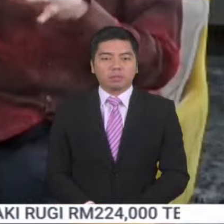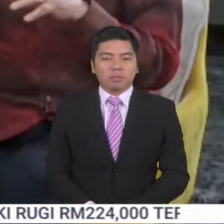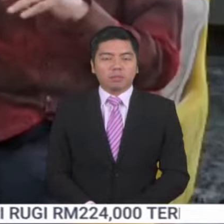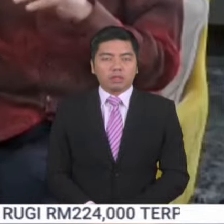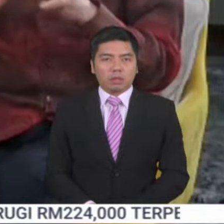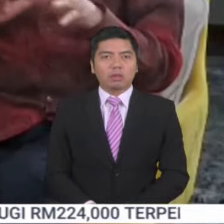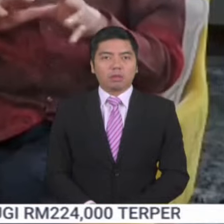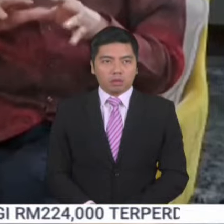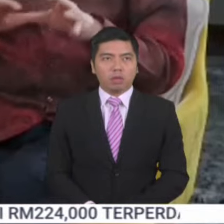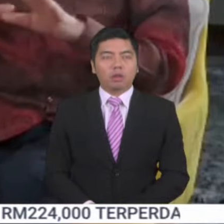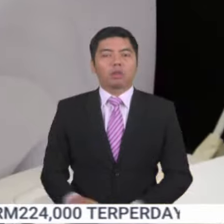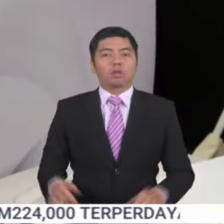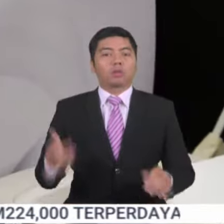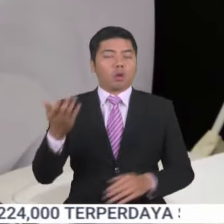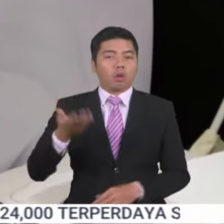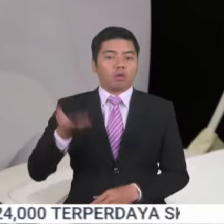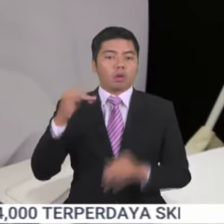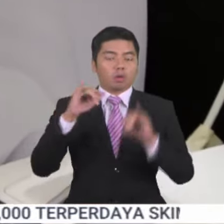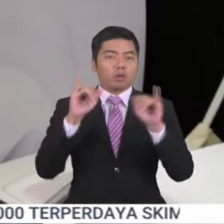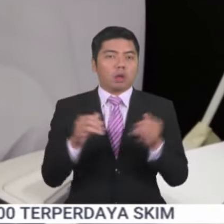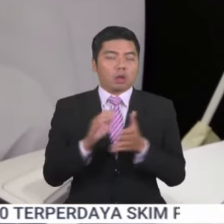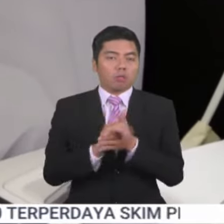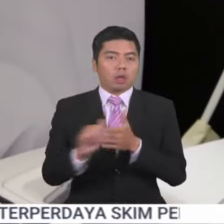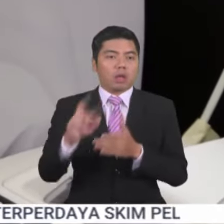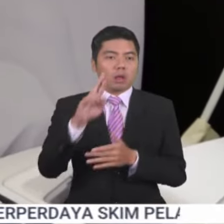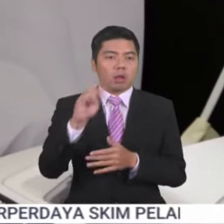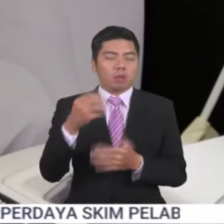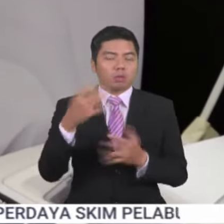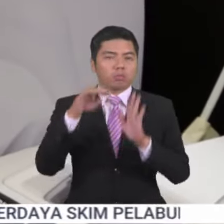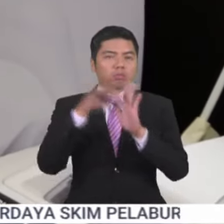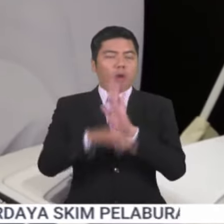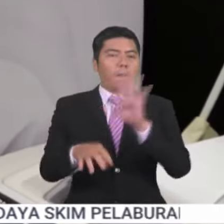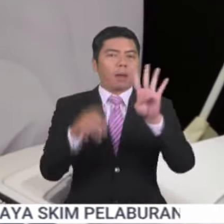Pada asas Jumaat kepada Jumaat, ringgit merosot kepada